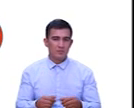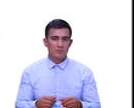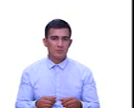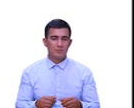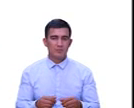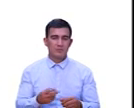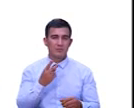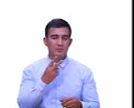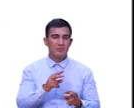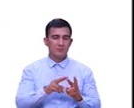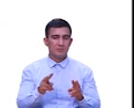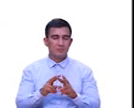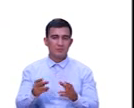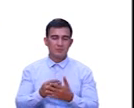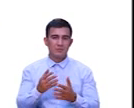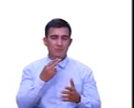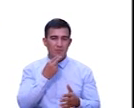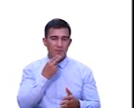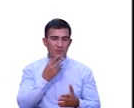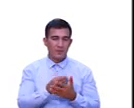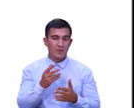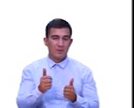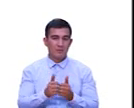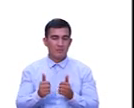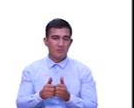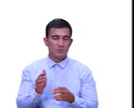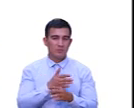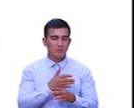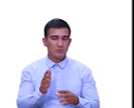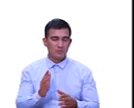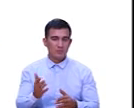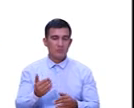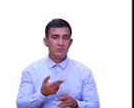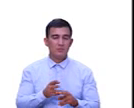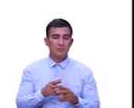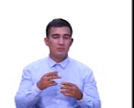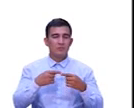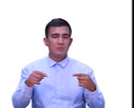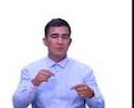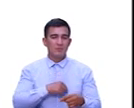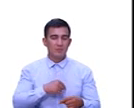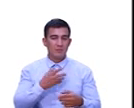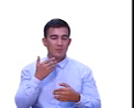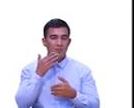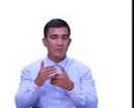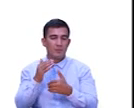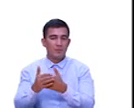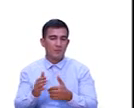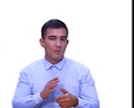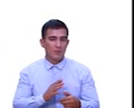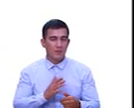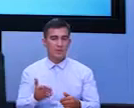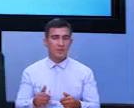Demak, bir xil ishorali zaryadlar bir-biridan qochadi va turli xil ishorali zaryadlar esa bir-biriga yaqinlashar